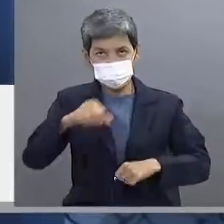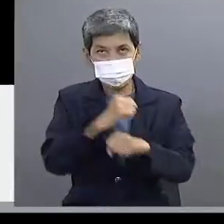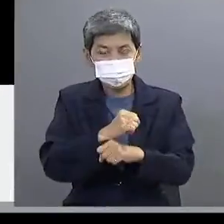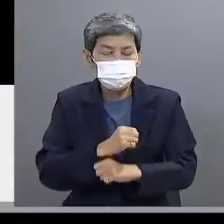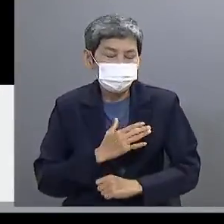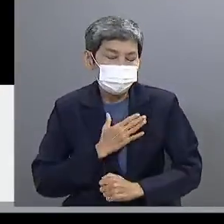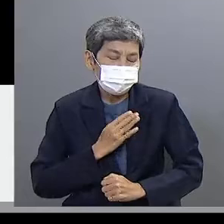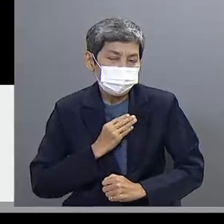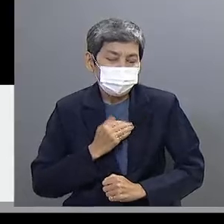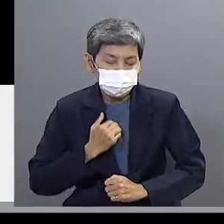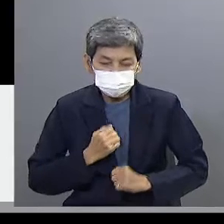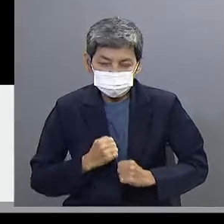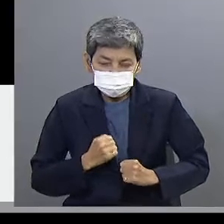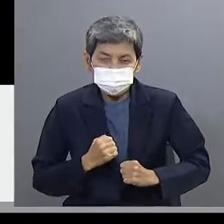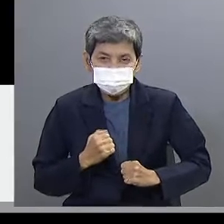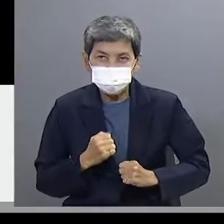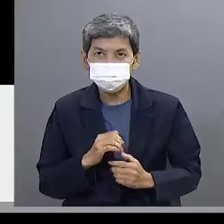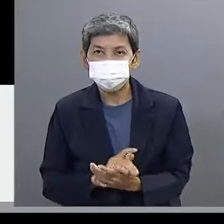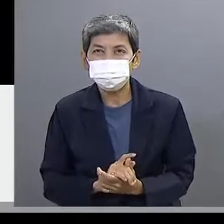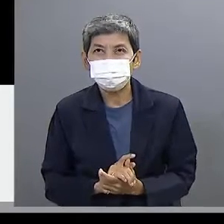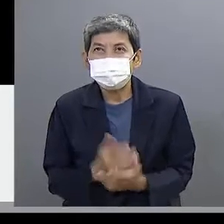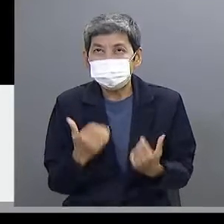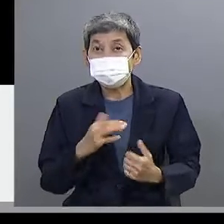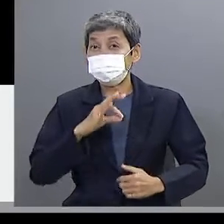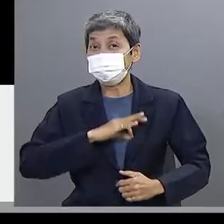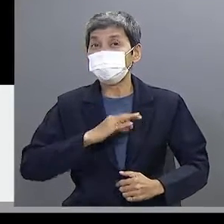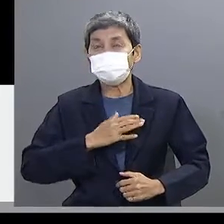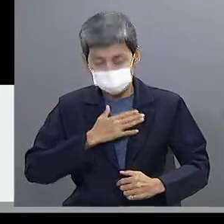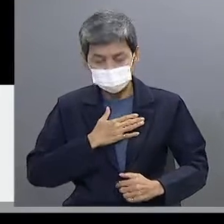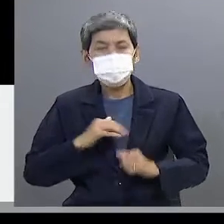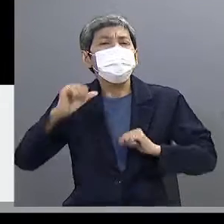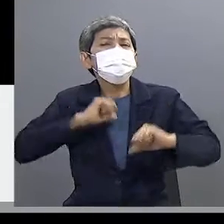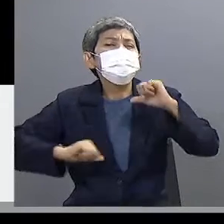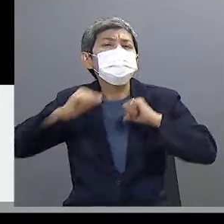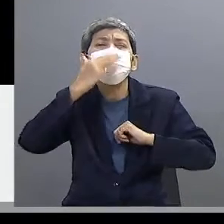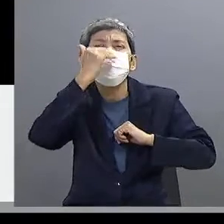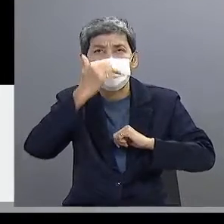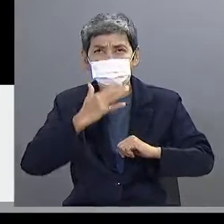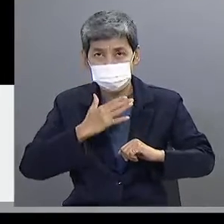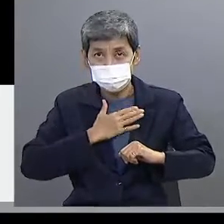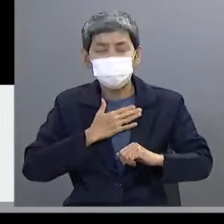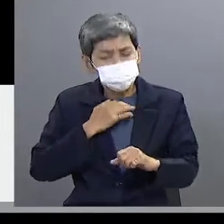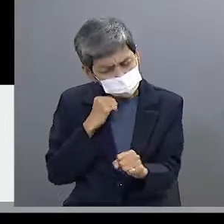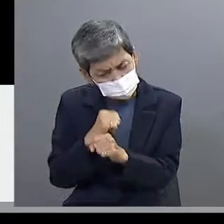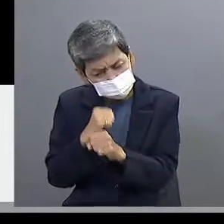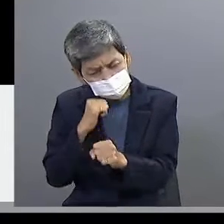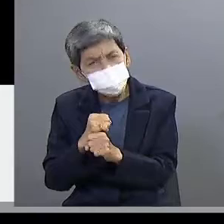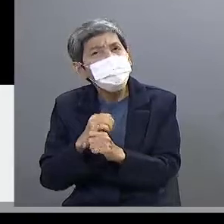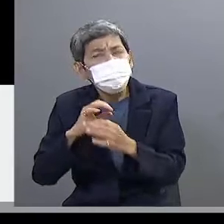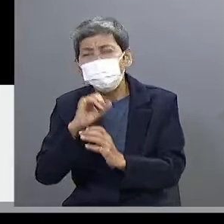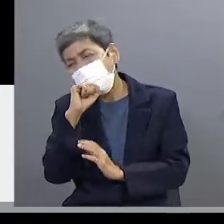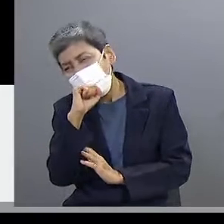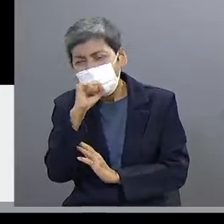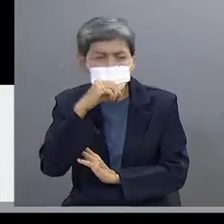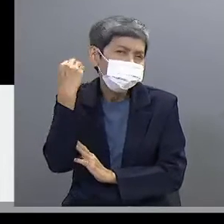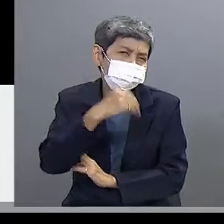ปในตัวด้วยครับแต่ที่เจ้าตัวบอกตัดสินใจรับงานแสดงภาพยนตร์ก็เพราะมองว่าตัวเองก็ทำงานในวงการบันเทิงมานานแล้วครับร้องเพ